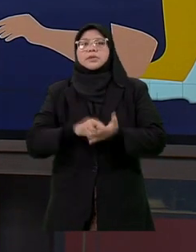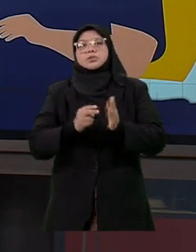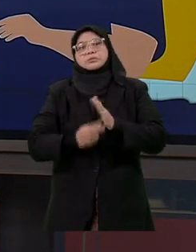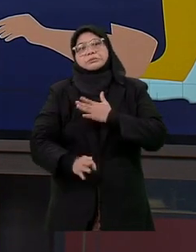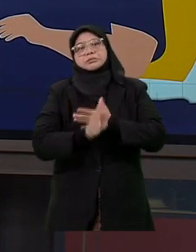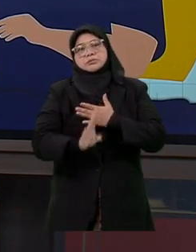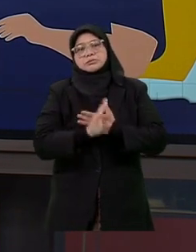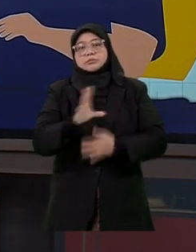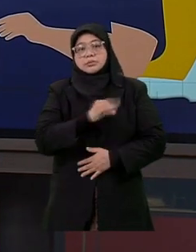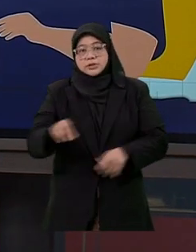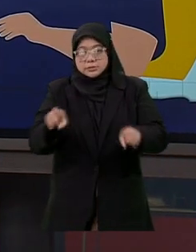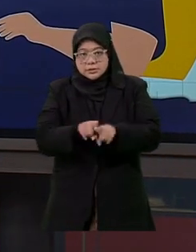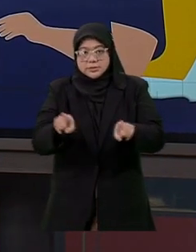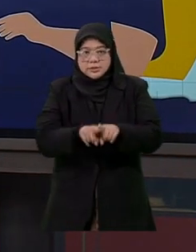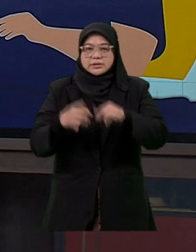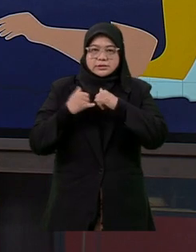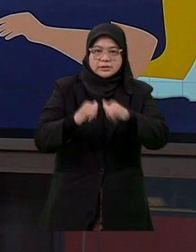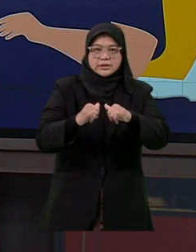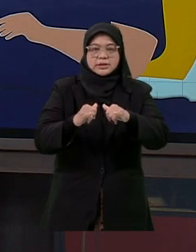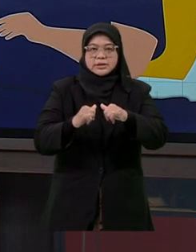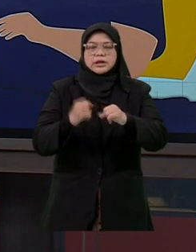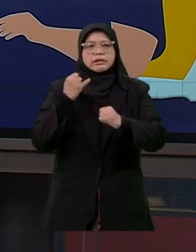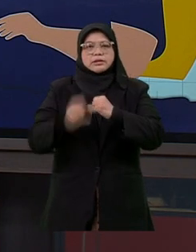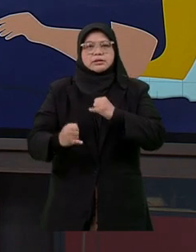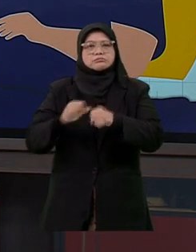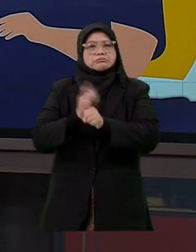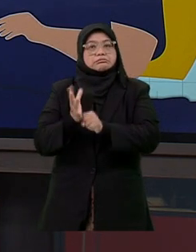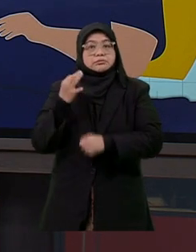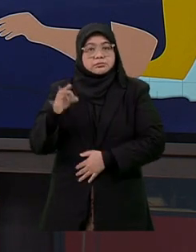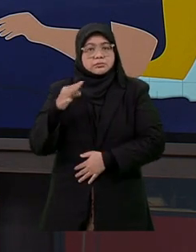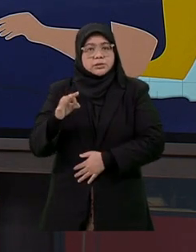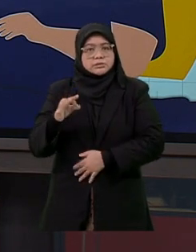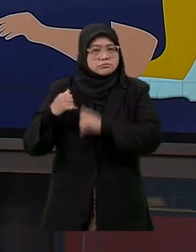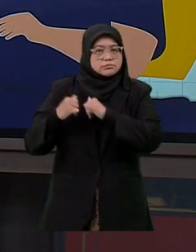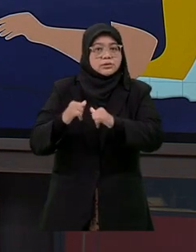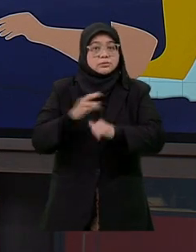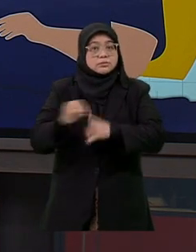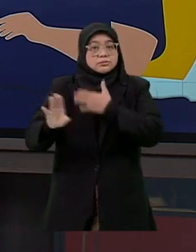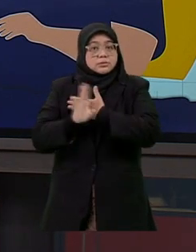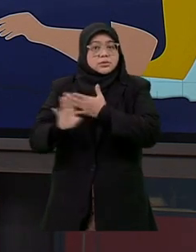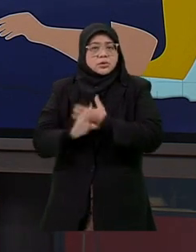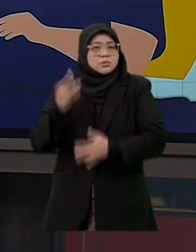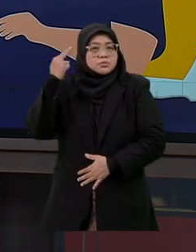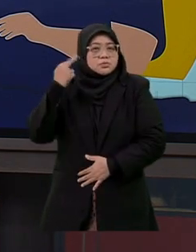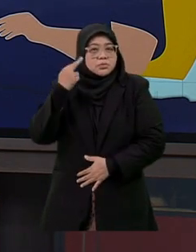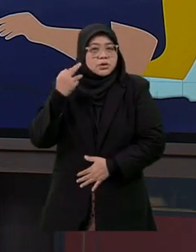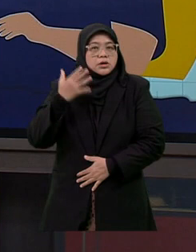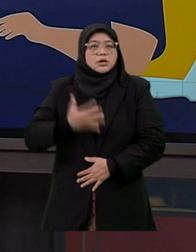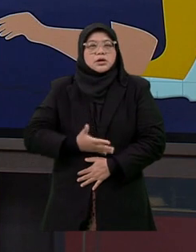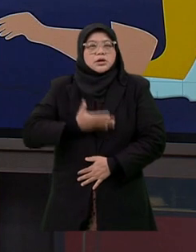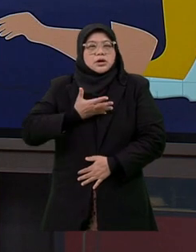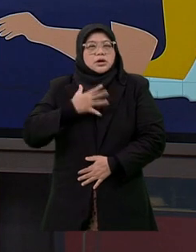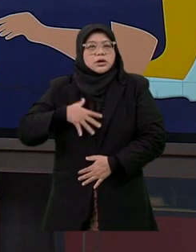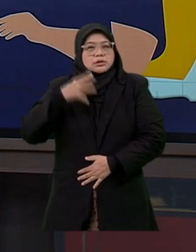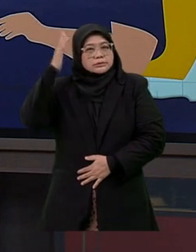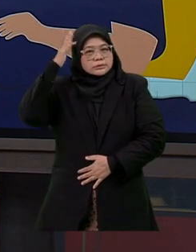bahaya. Apatah lagi kita masih lagi dalam fasa peralihan kepada endemik COVID-19 di mana bahaya penyakit ini menyebabkan radang paru-paru,